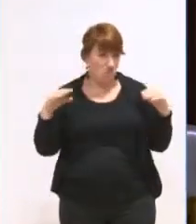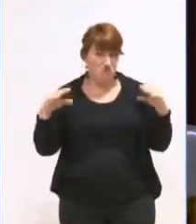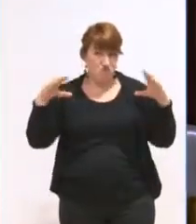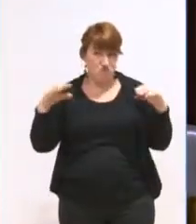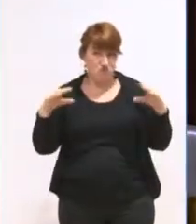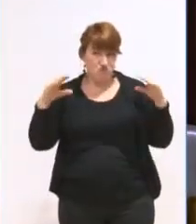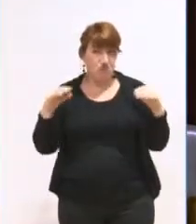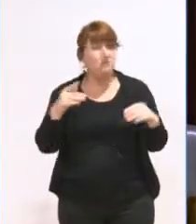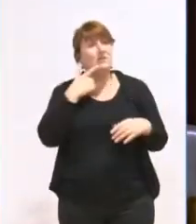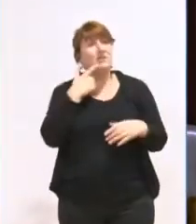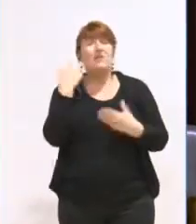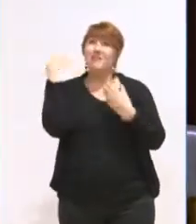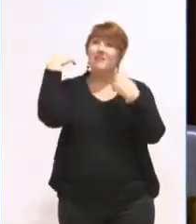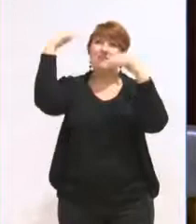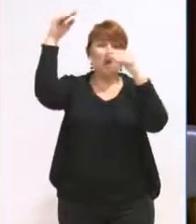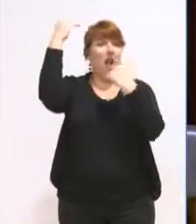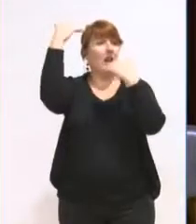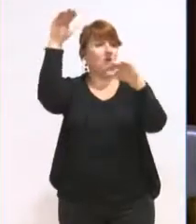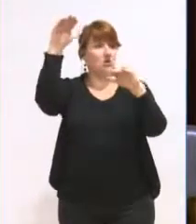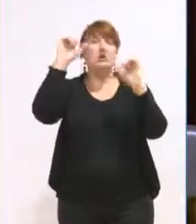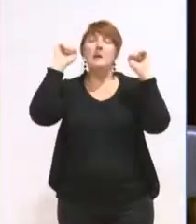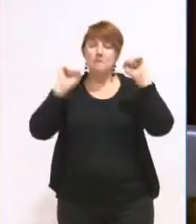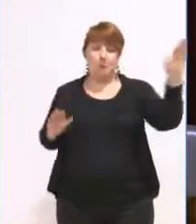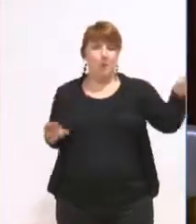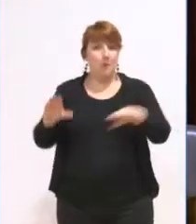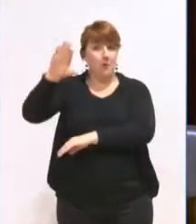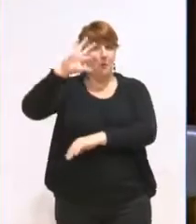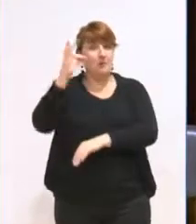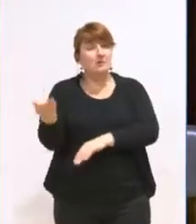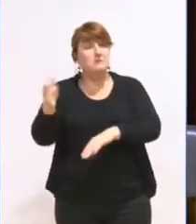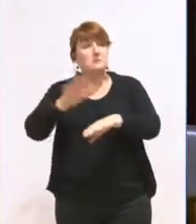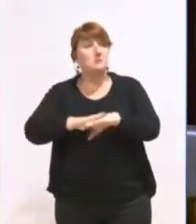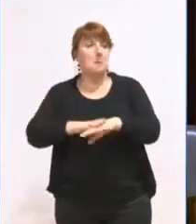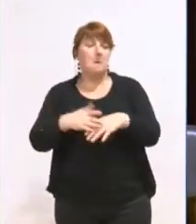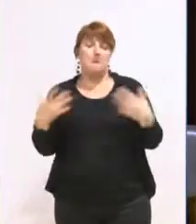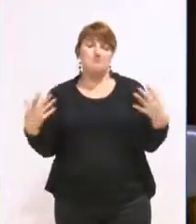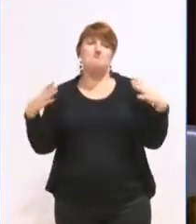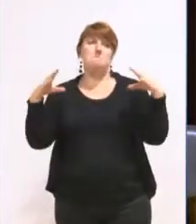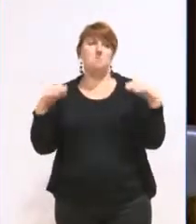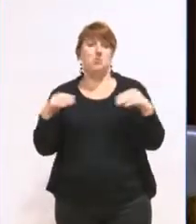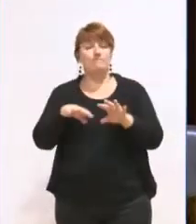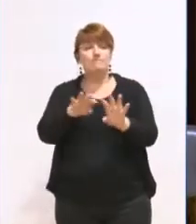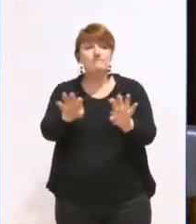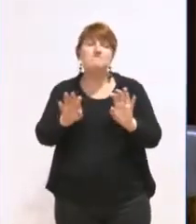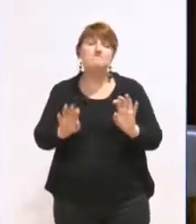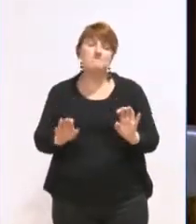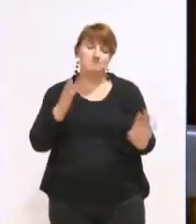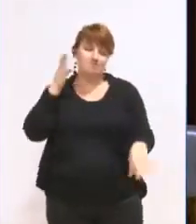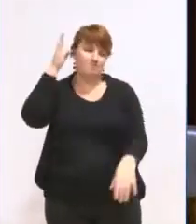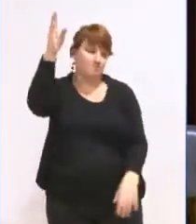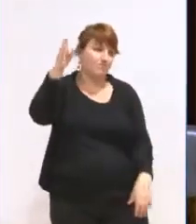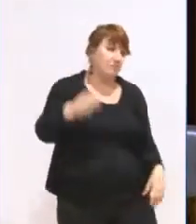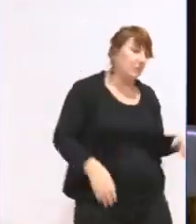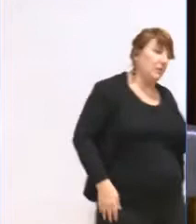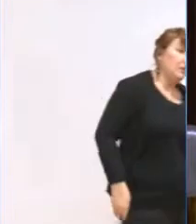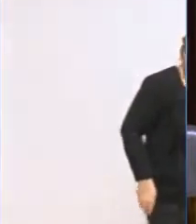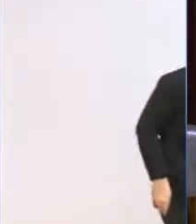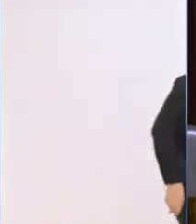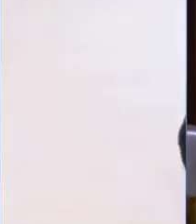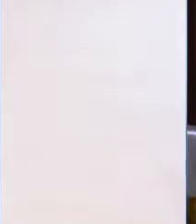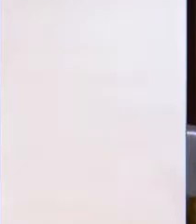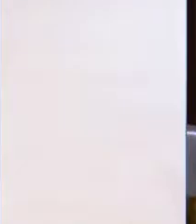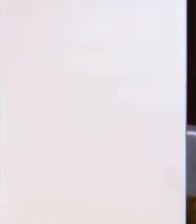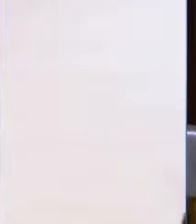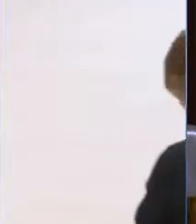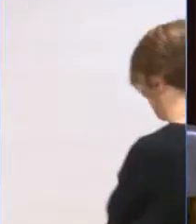sur le long terme. Dernier point sur la suite, en termes de finances publiques et de maîtrise de finances publiques. Vous